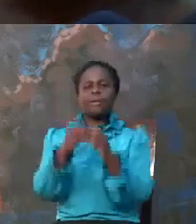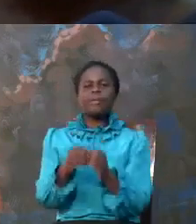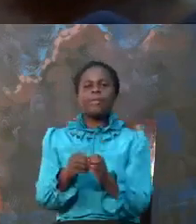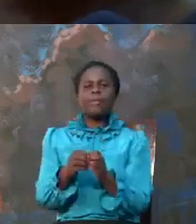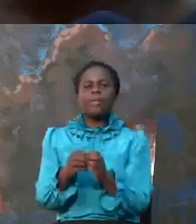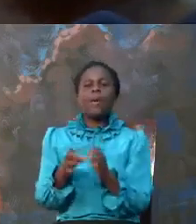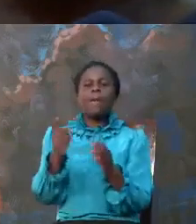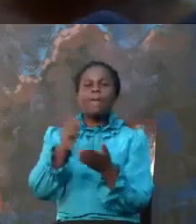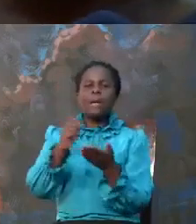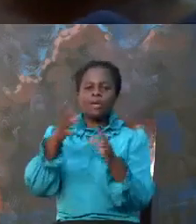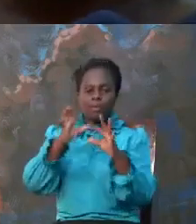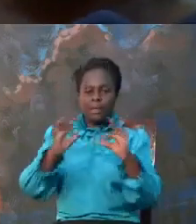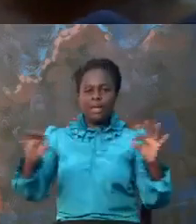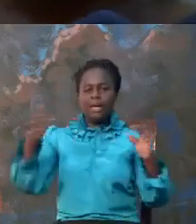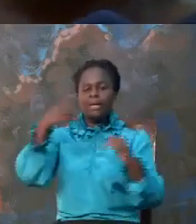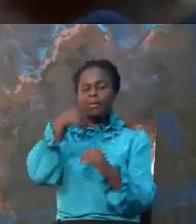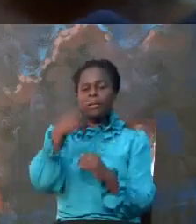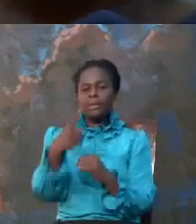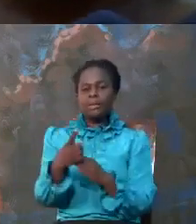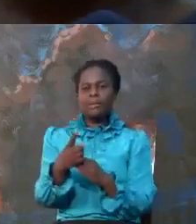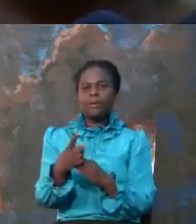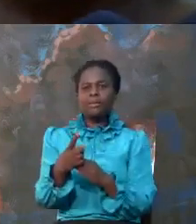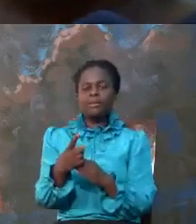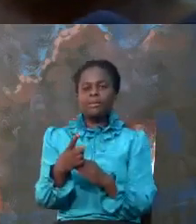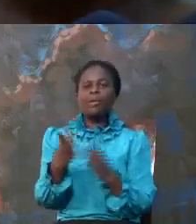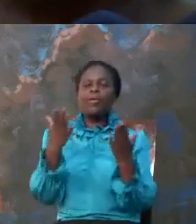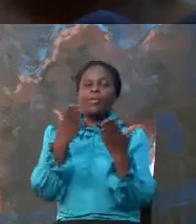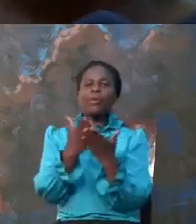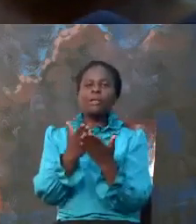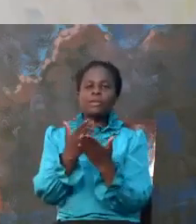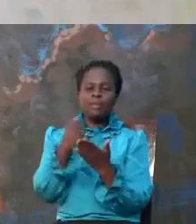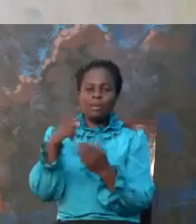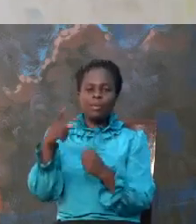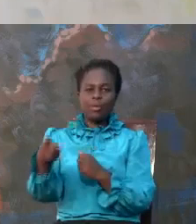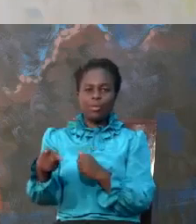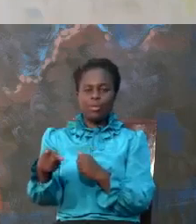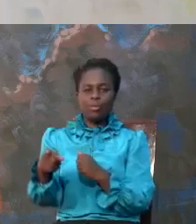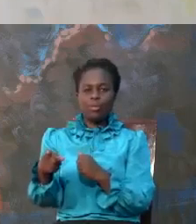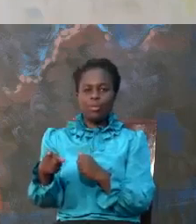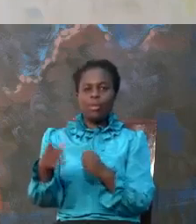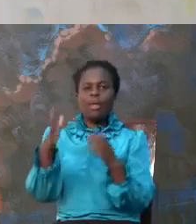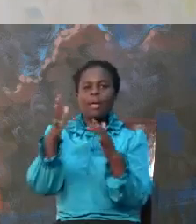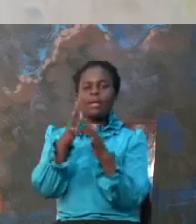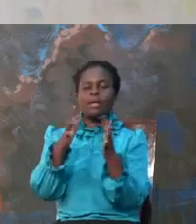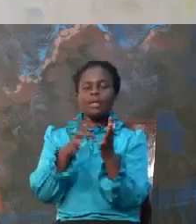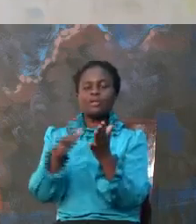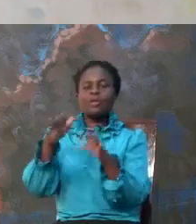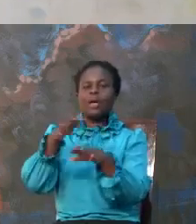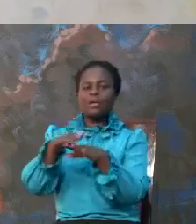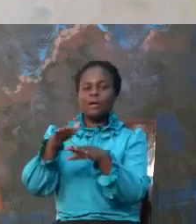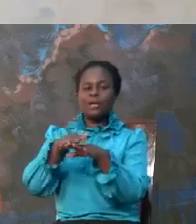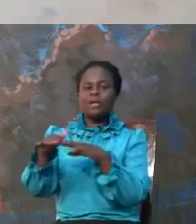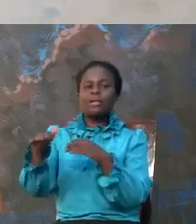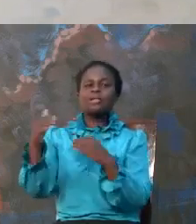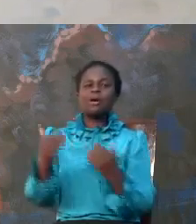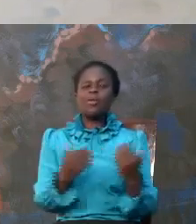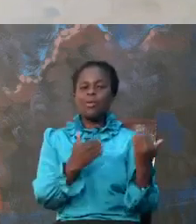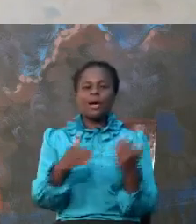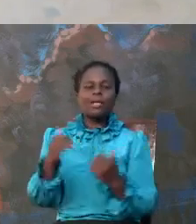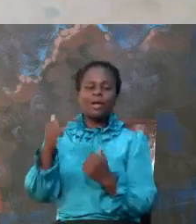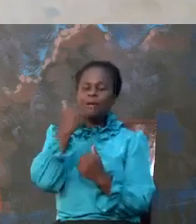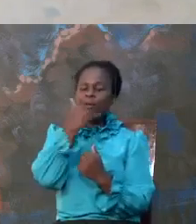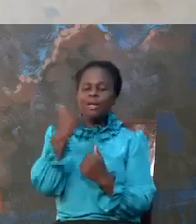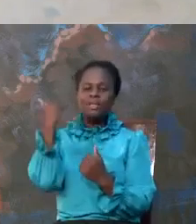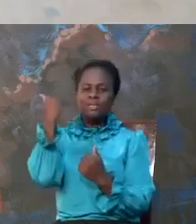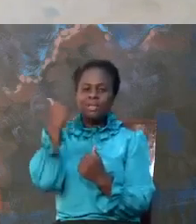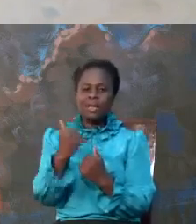Maandiko matakatifu yanasema, kwa sababu hiyo Yesu alishawaambia wana wa Israeli na alitangaza siku ile